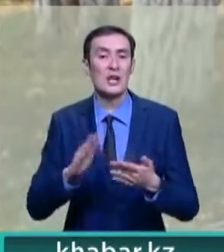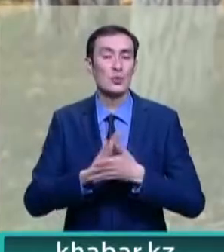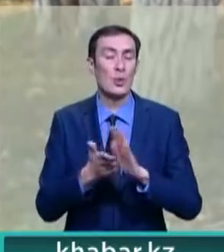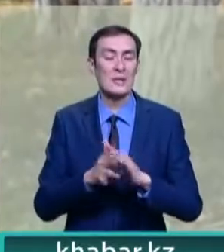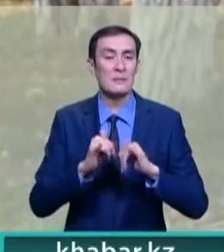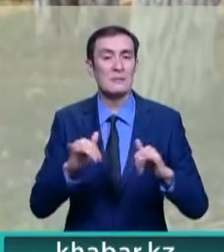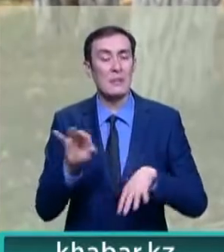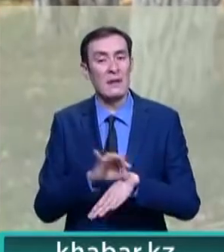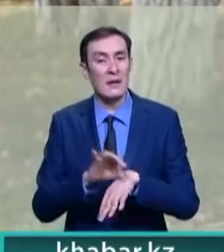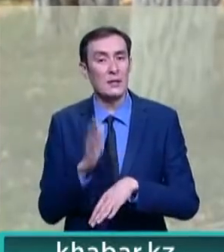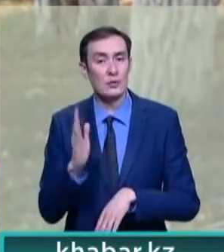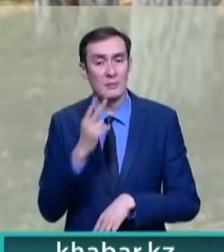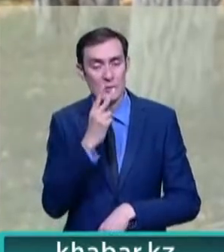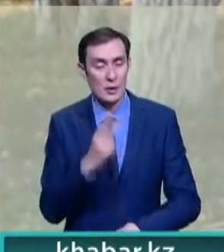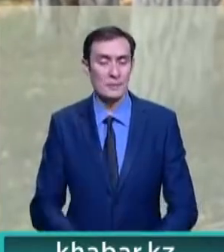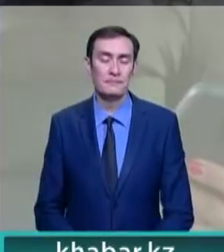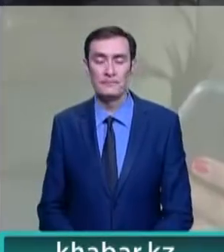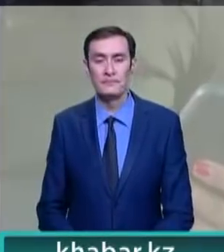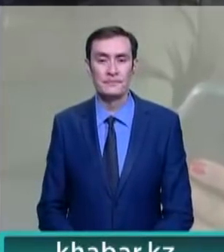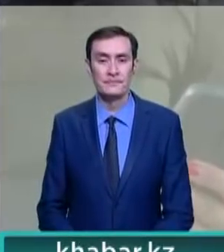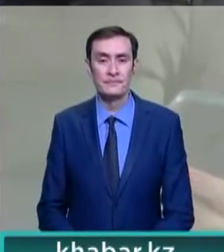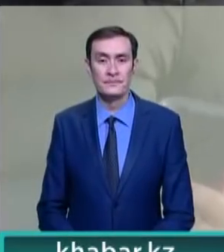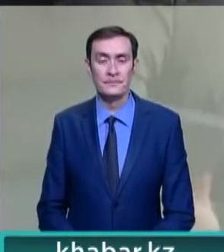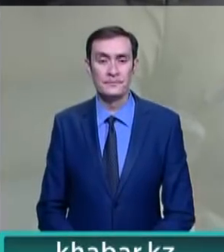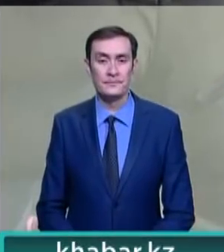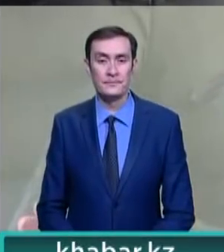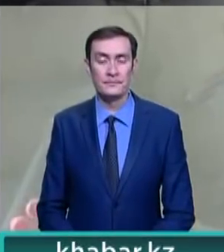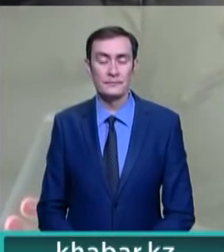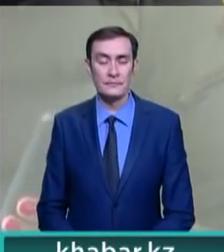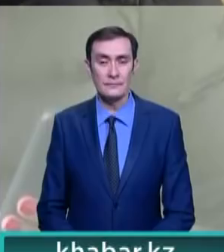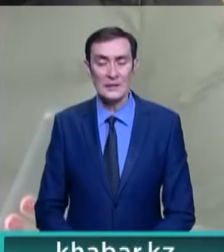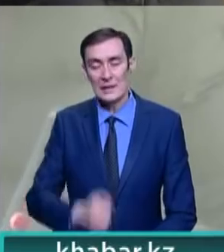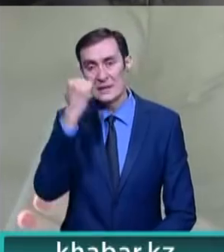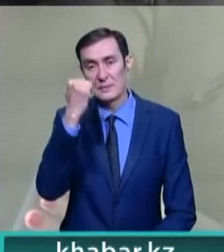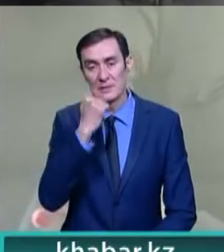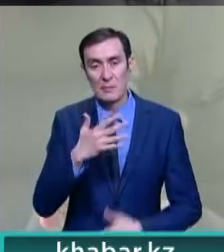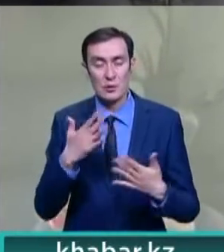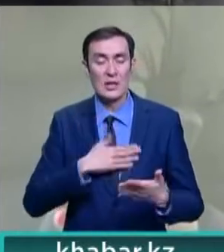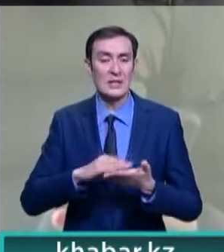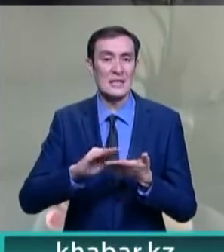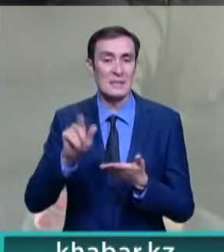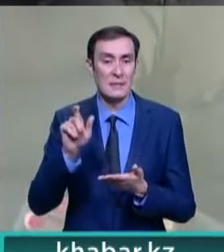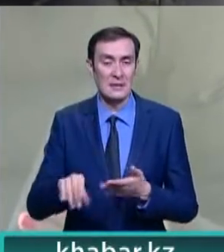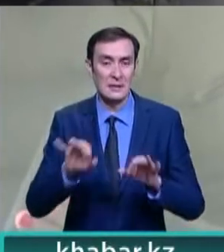приростом заболеваемости. У меня пока на этом все. Жанна, слово вам. Спасибо, коллега, за информацию.